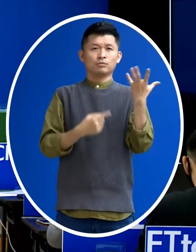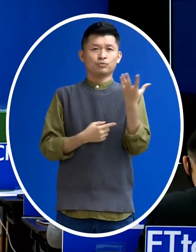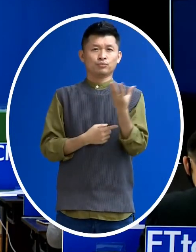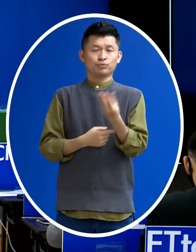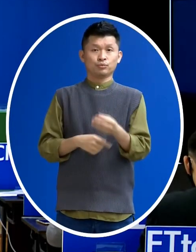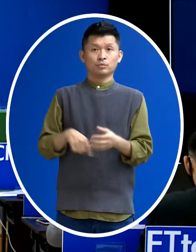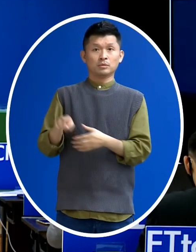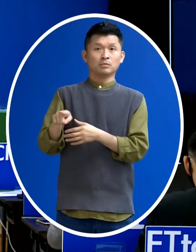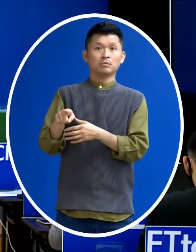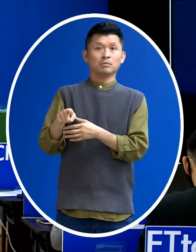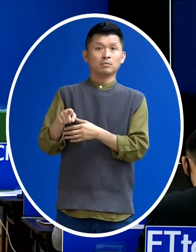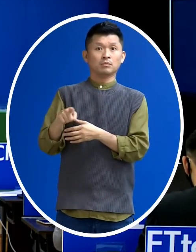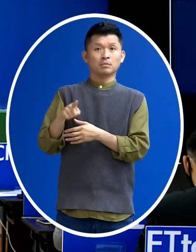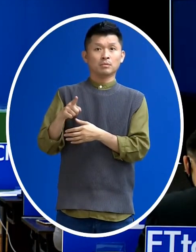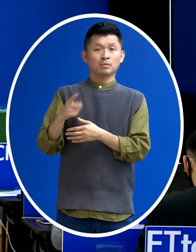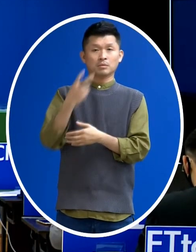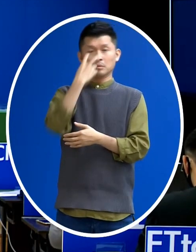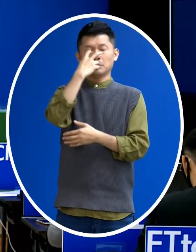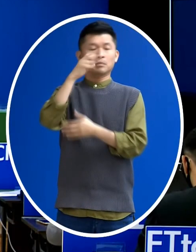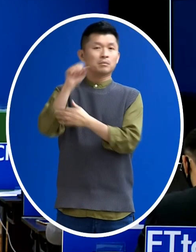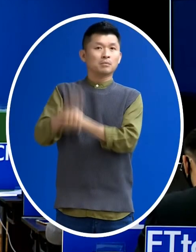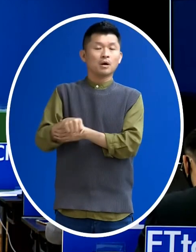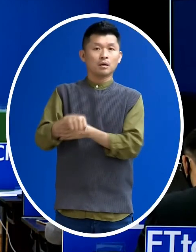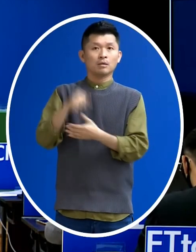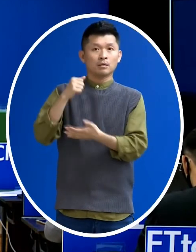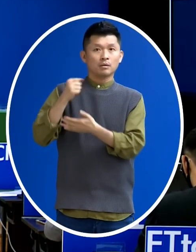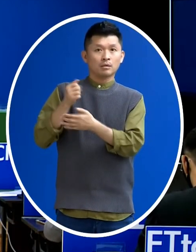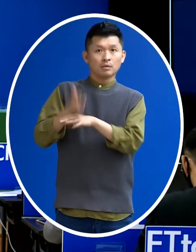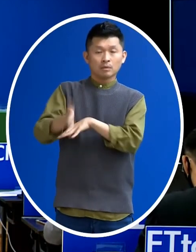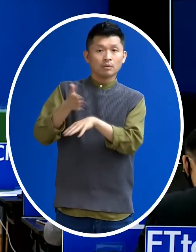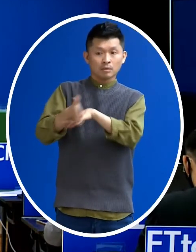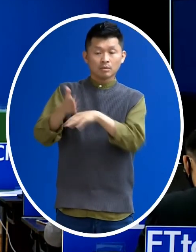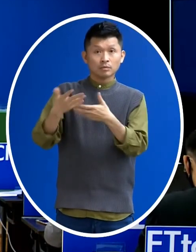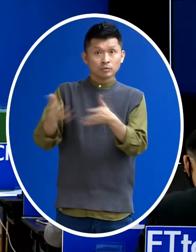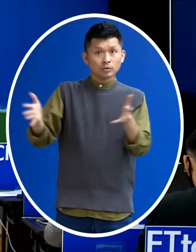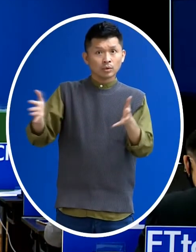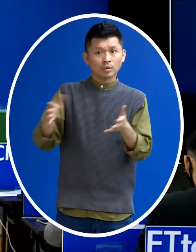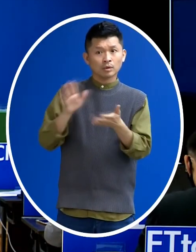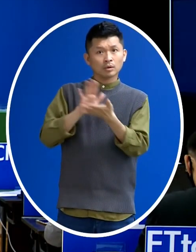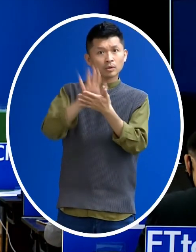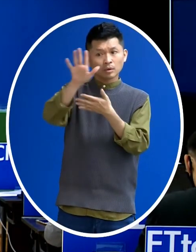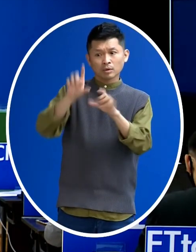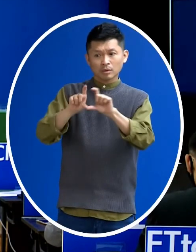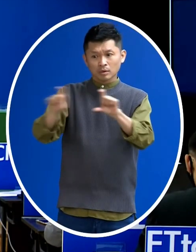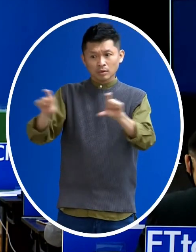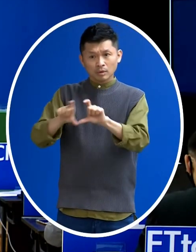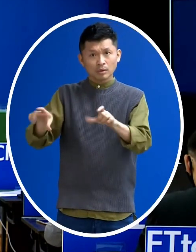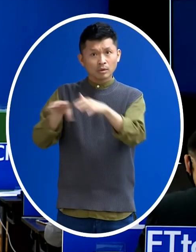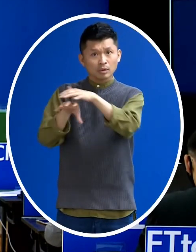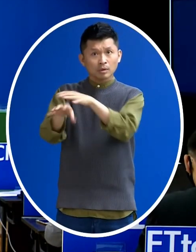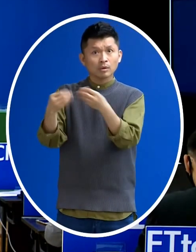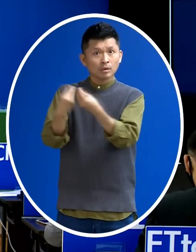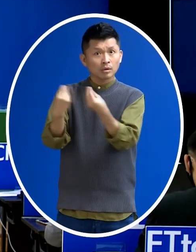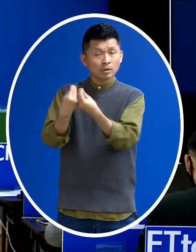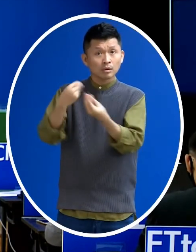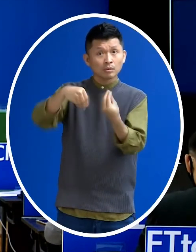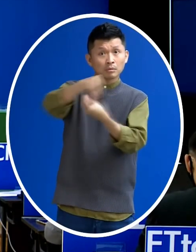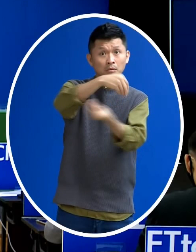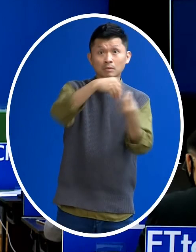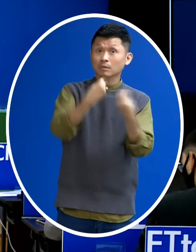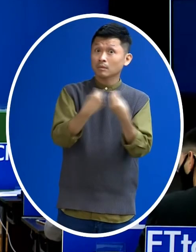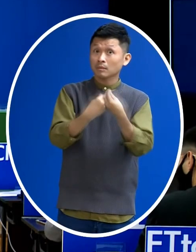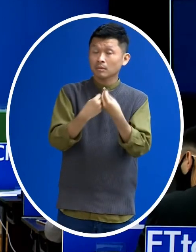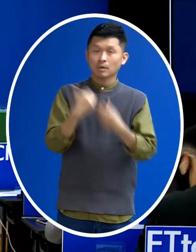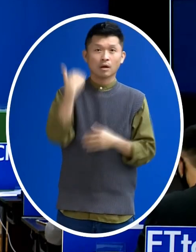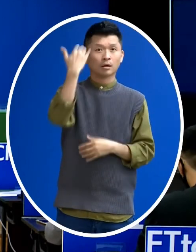况下，为什么还批准那么多？那我们之后高端疫苗的后续该怎么样子利用？然后是不是有一些就